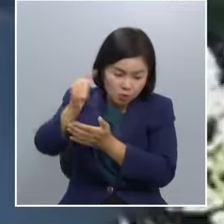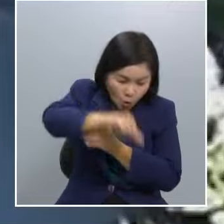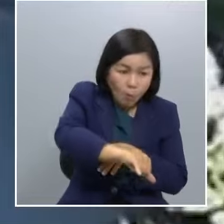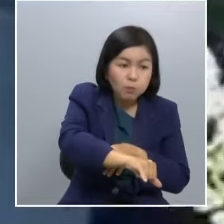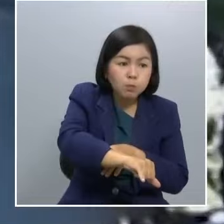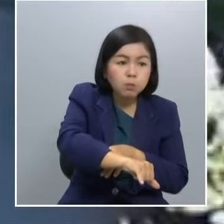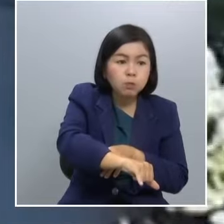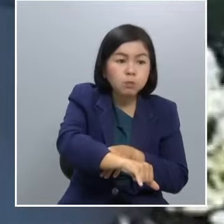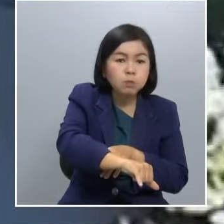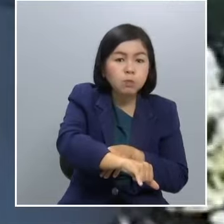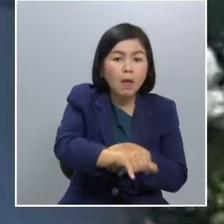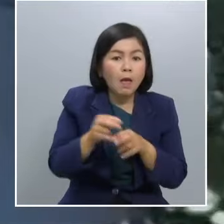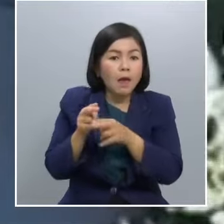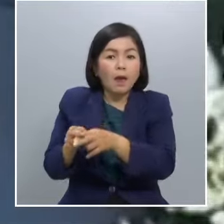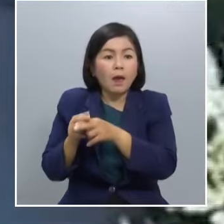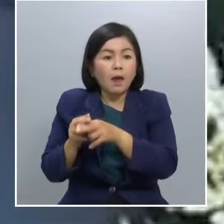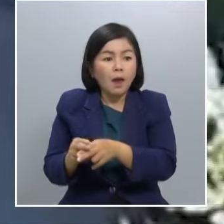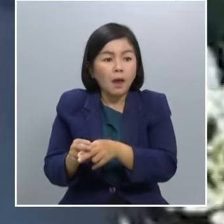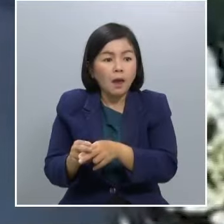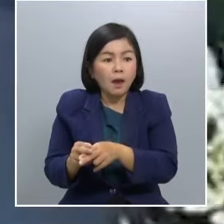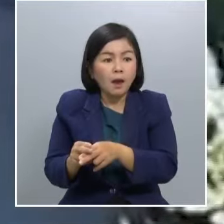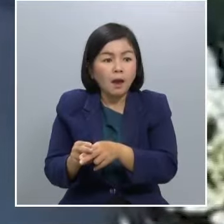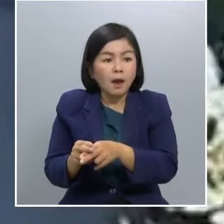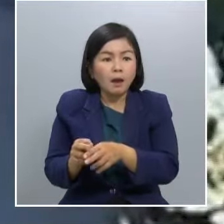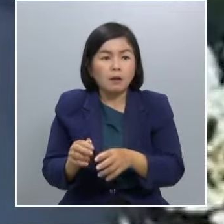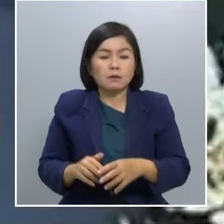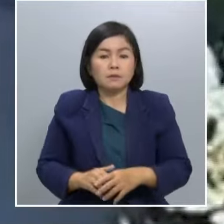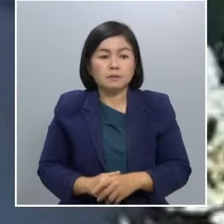อึนี่ค่ะตกลงไปแล้ว